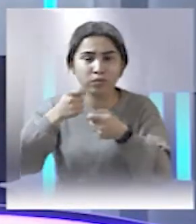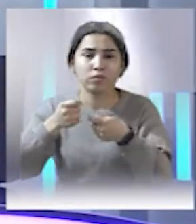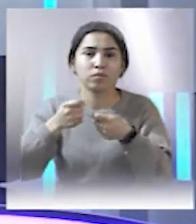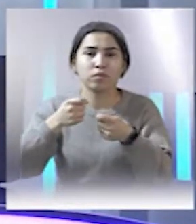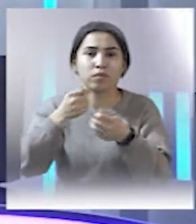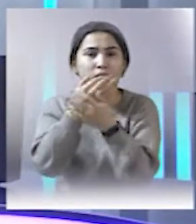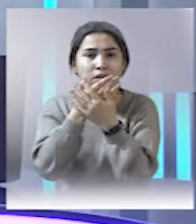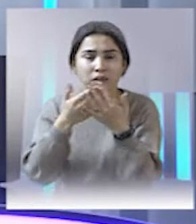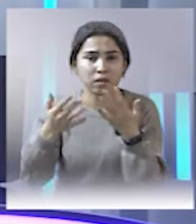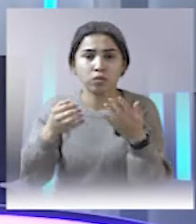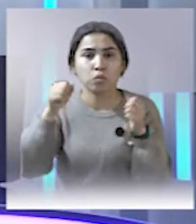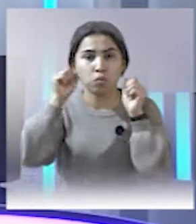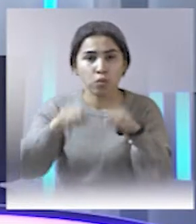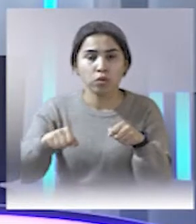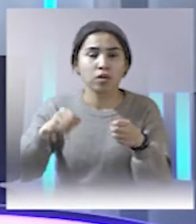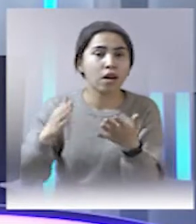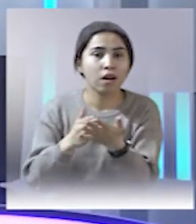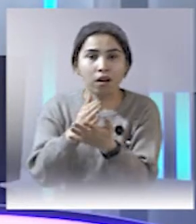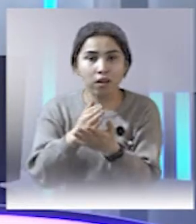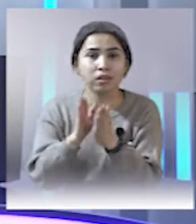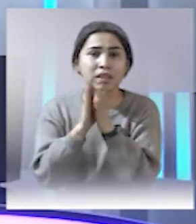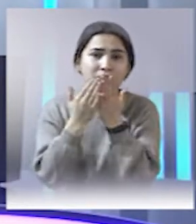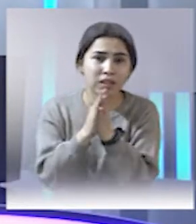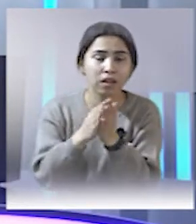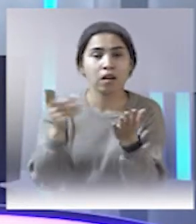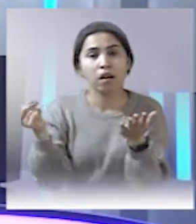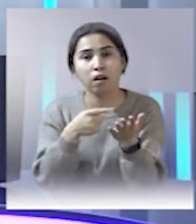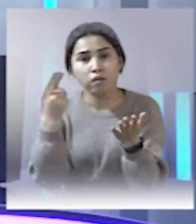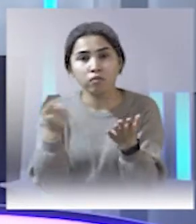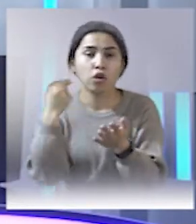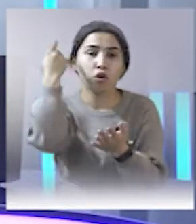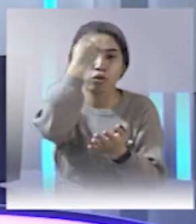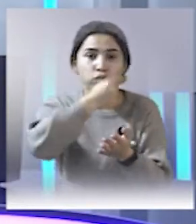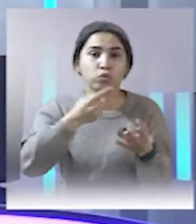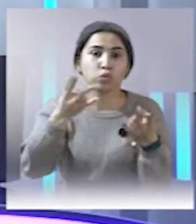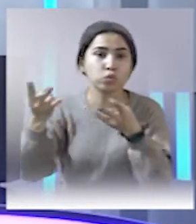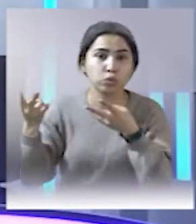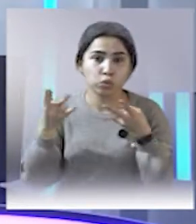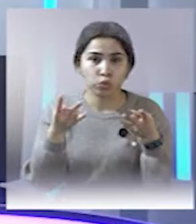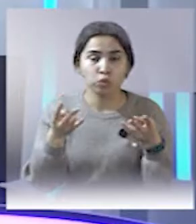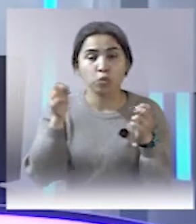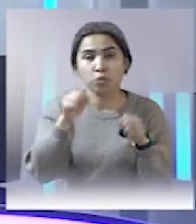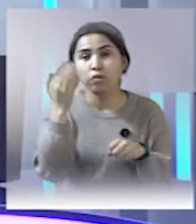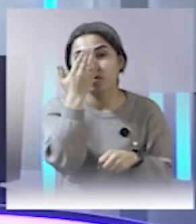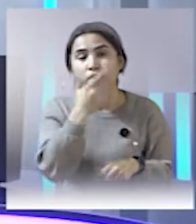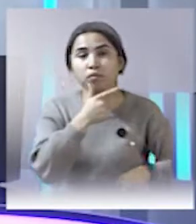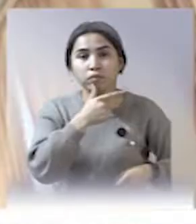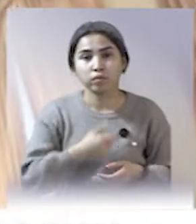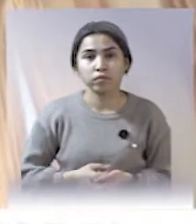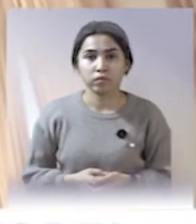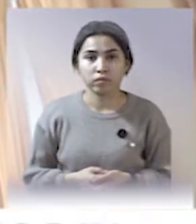басқармасының мұрындық болуымен әулиетаның келі жерлерінің картасы атты кітап альбомның және сайттың тұсаукесері келесі